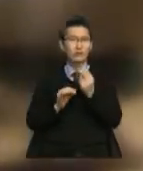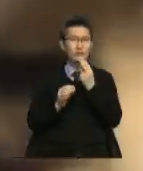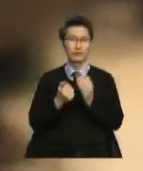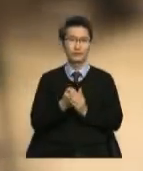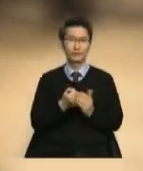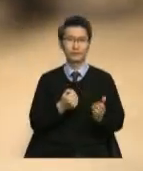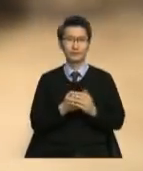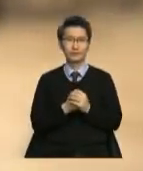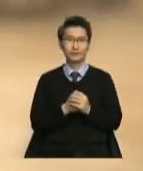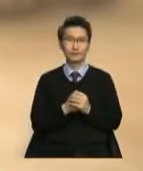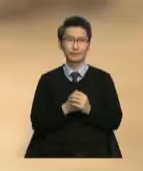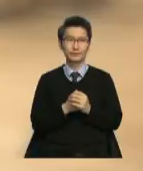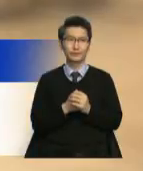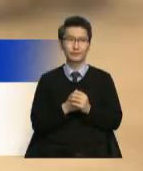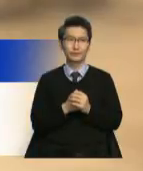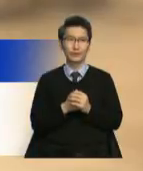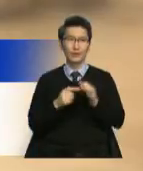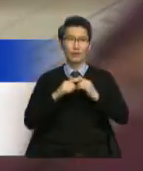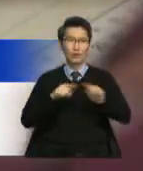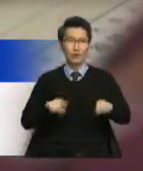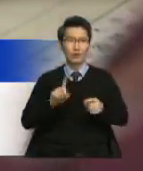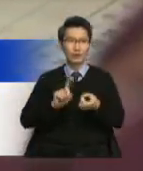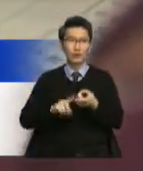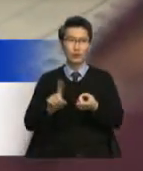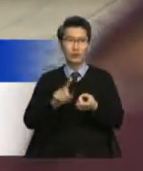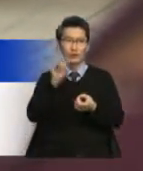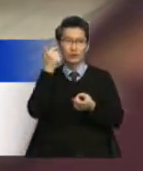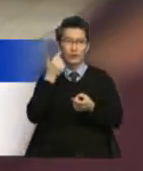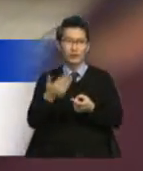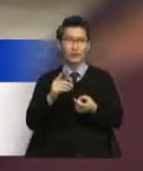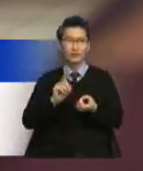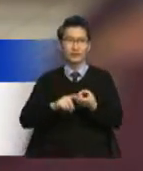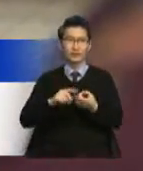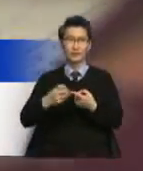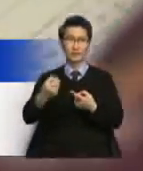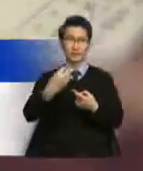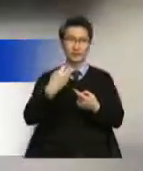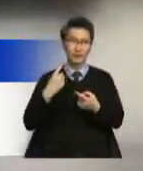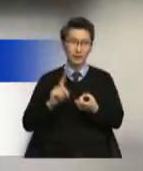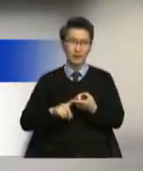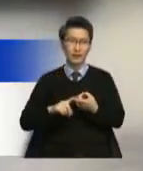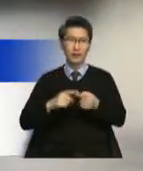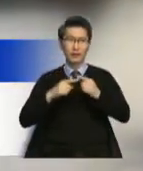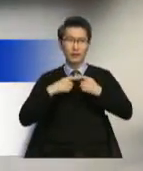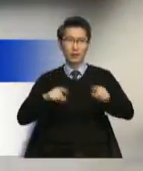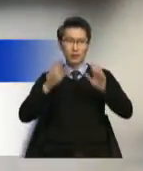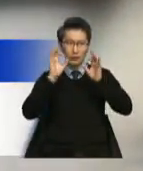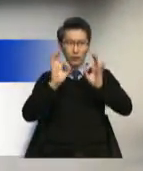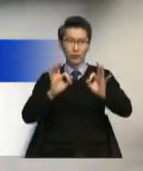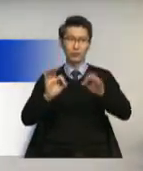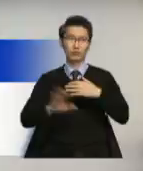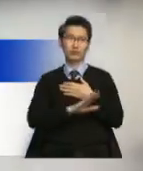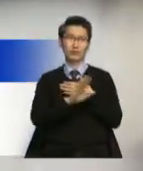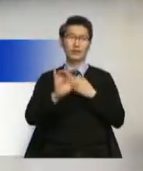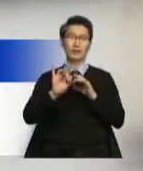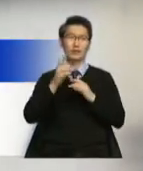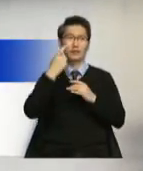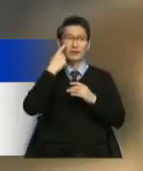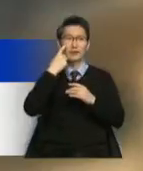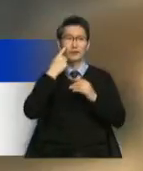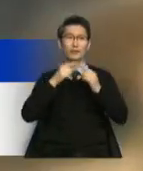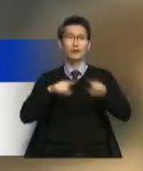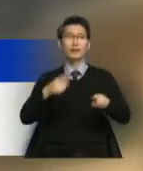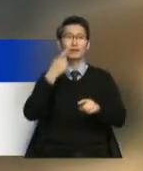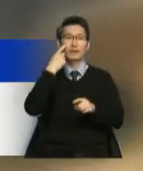제시됐습니다. 평가 부분에 대해서 뭐가 있냐, 뭐 그런 거 이제 조금 얘기하시다. 그럼 성과를 좀 보고서 우리가 한번 판단을